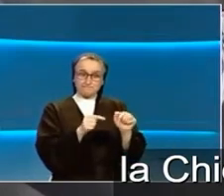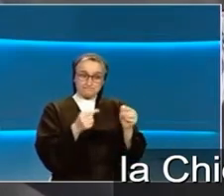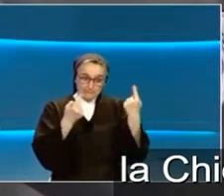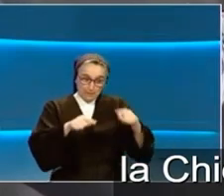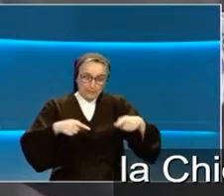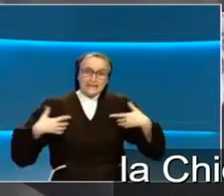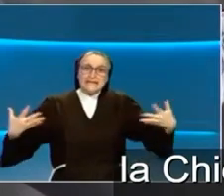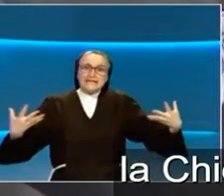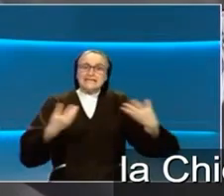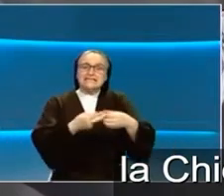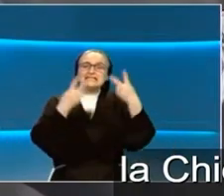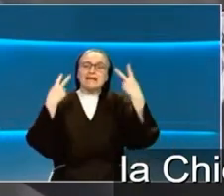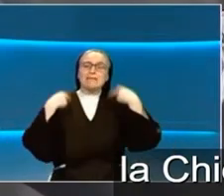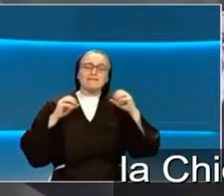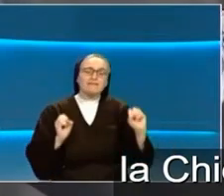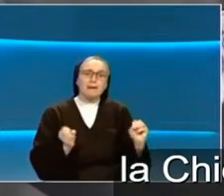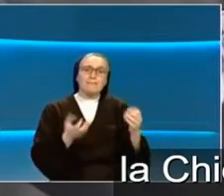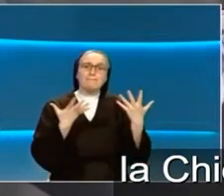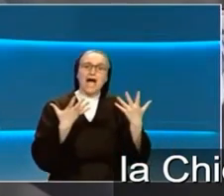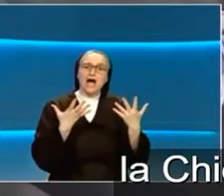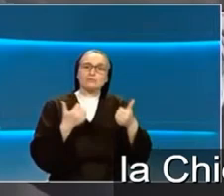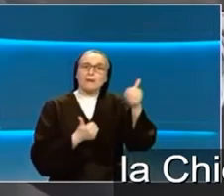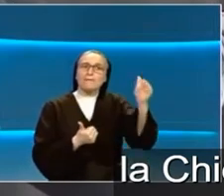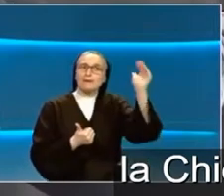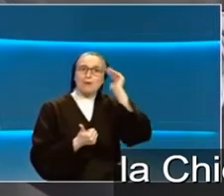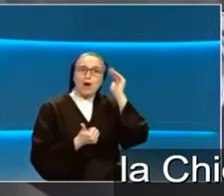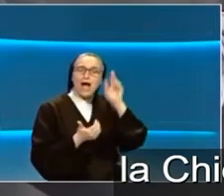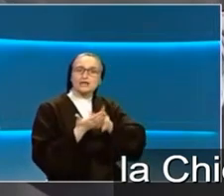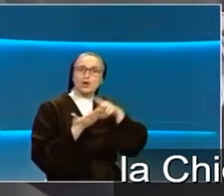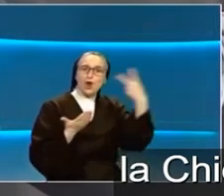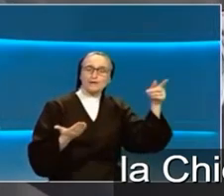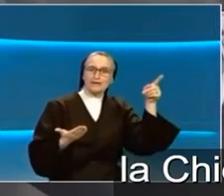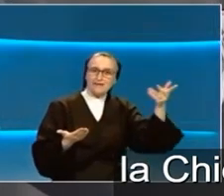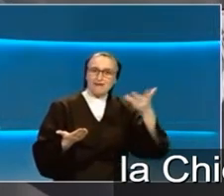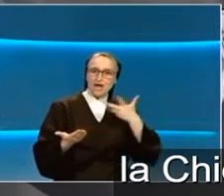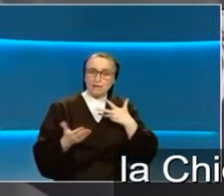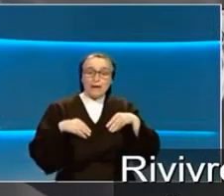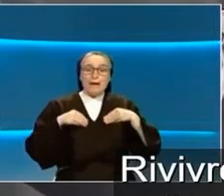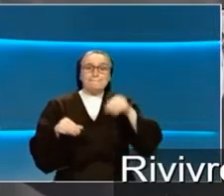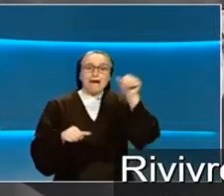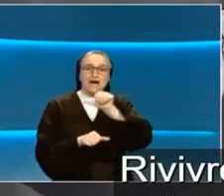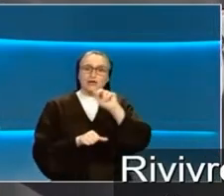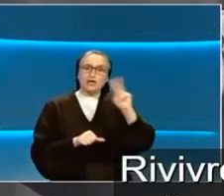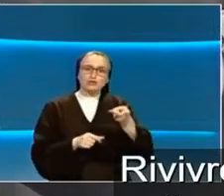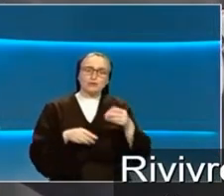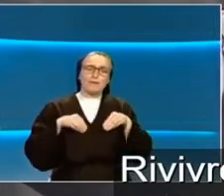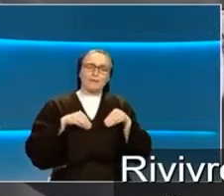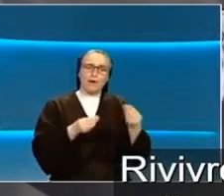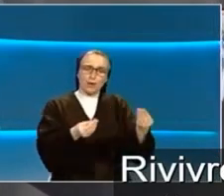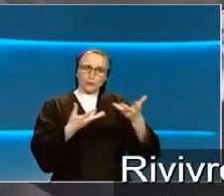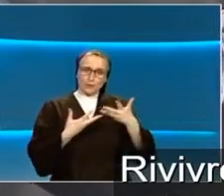Rivivremo la Pasqua del Signore nell'ascolto della parola e nella partecipazione ai sacramenti.